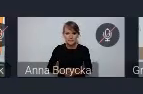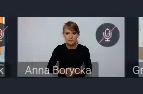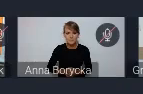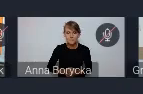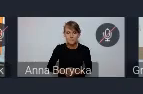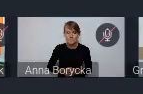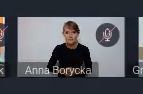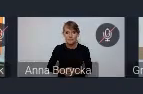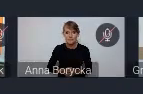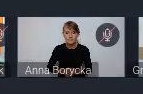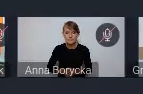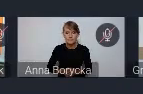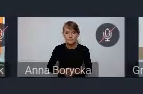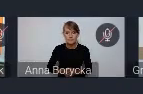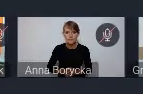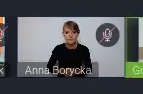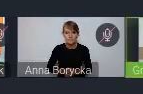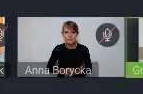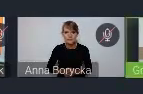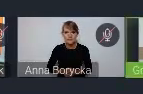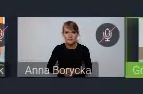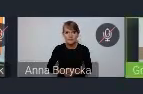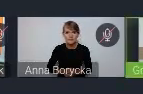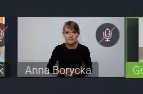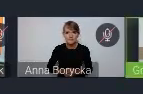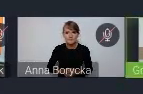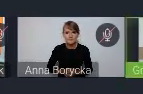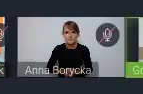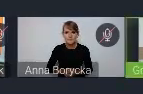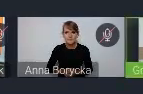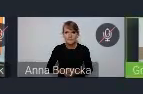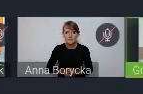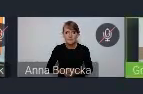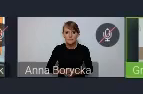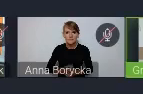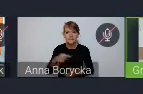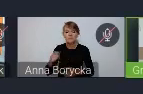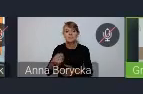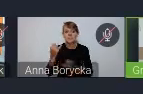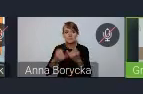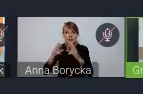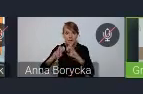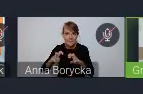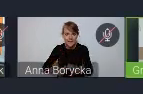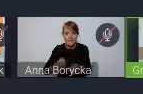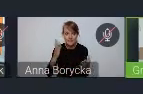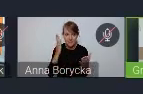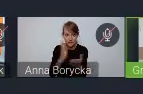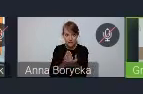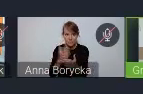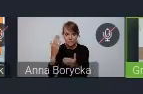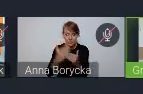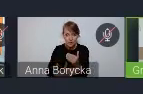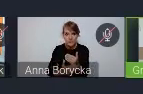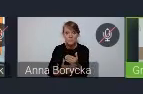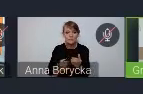No i teraz tak, po przeprowadzeniu analizy, jeśli okaże się, że dany projekt, oczywiście, że zachowujemy relacje